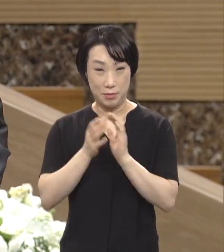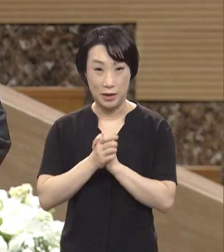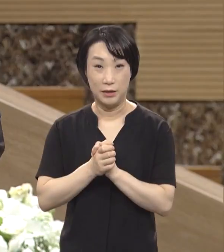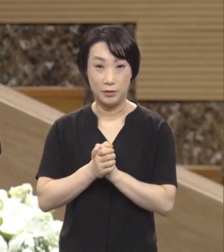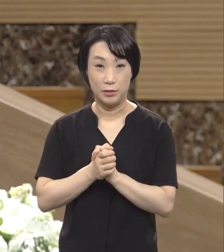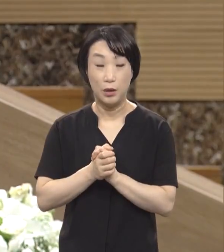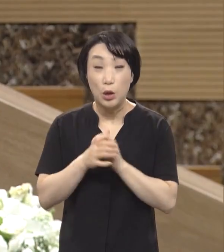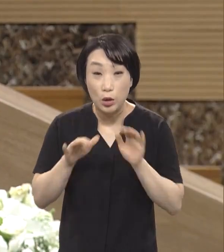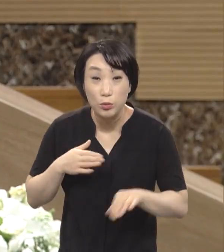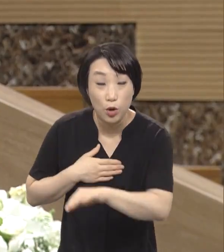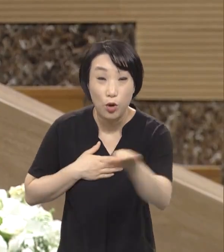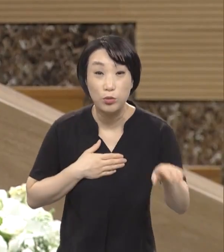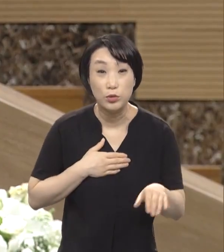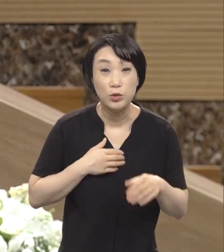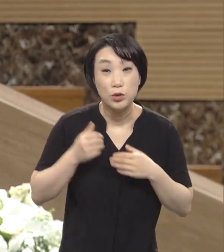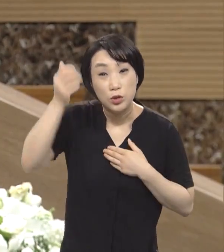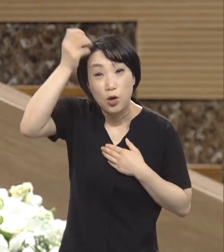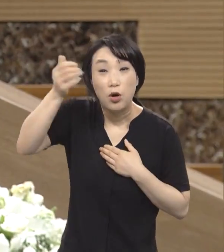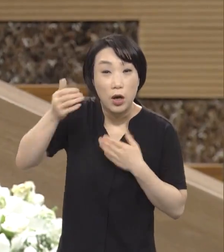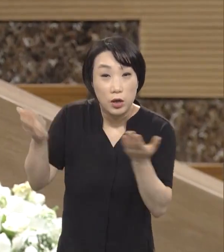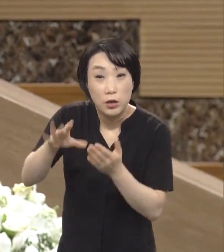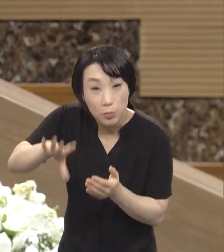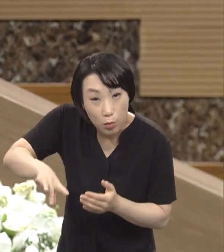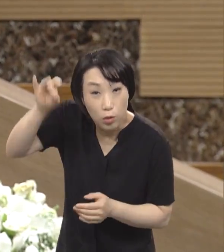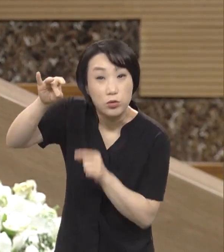그러면 영의 것이 우선이잖아.